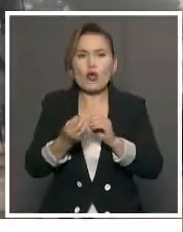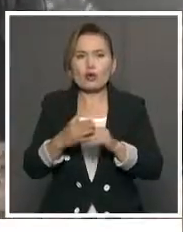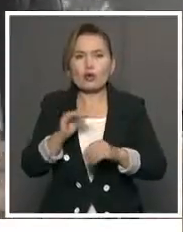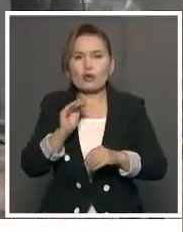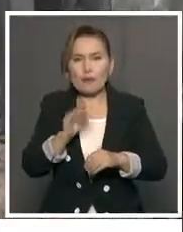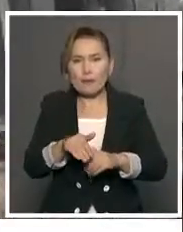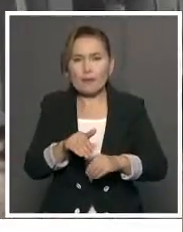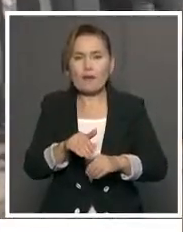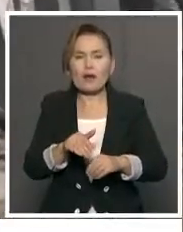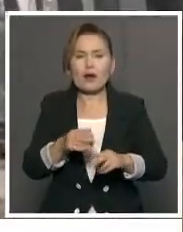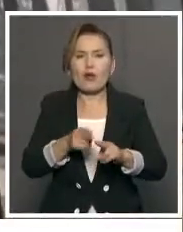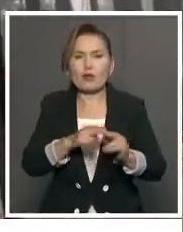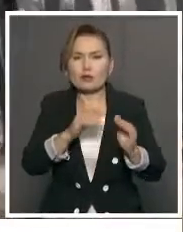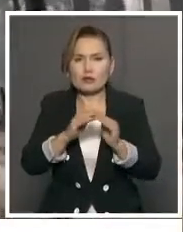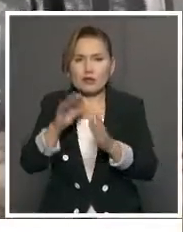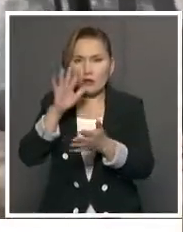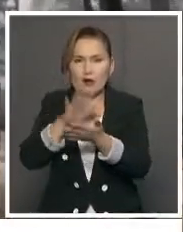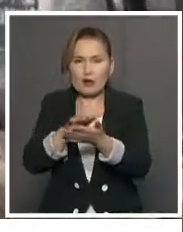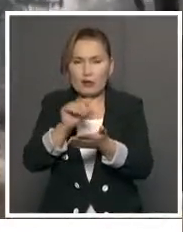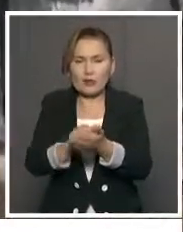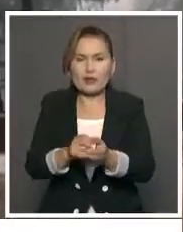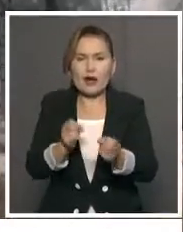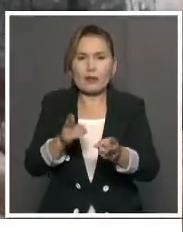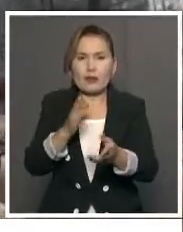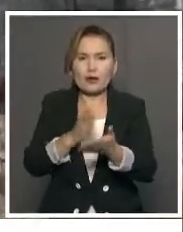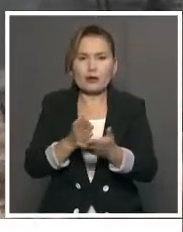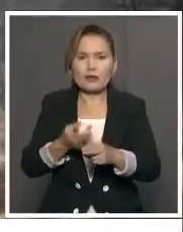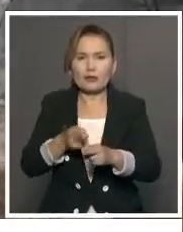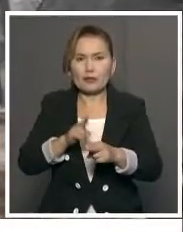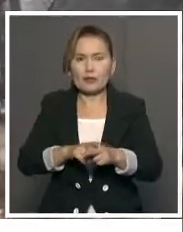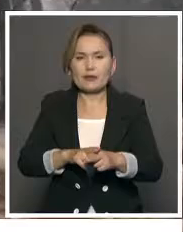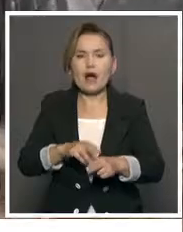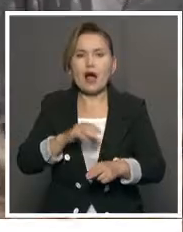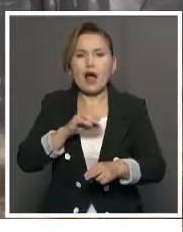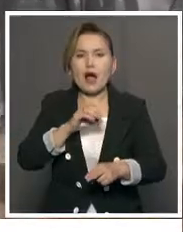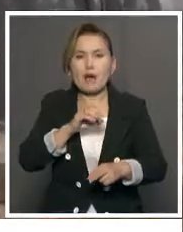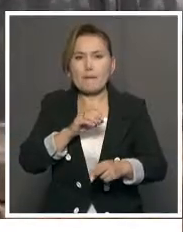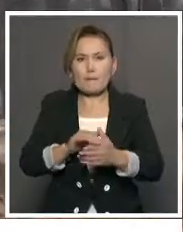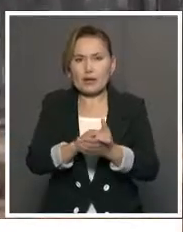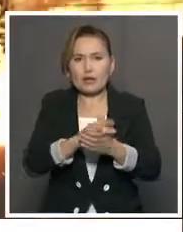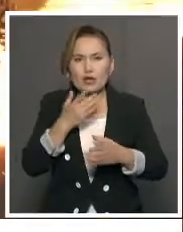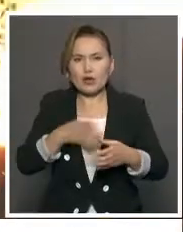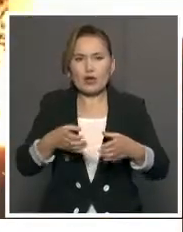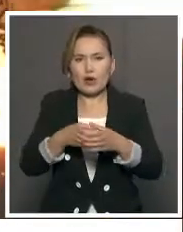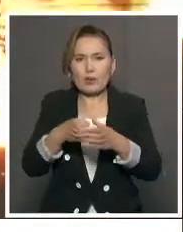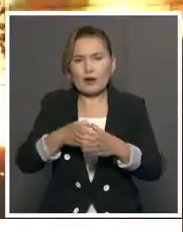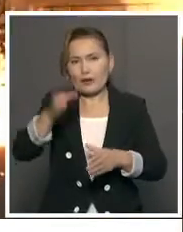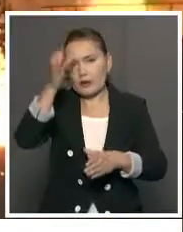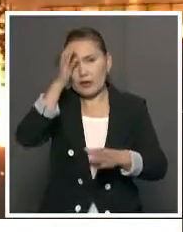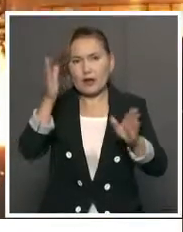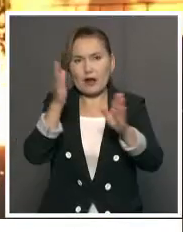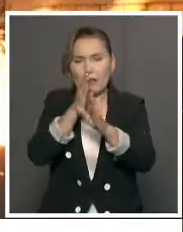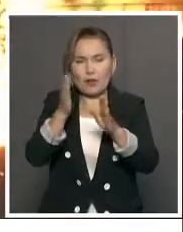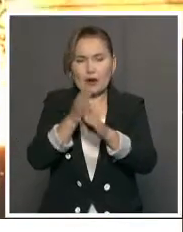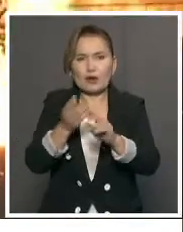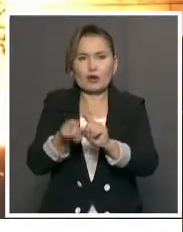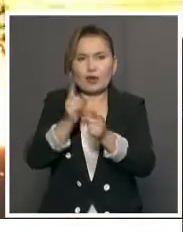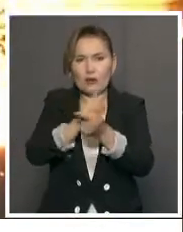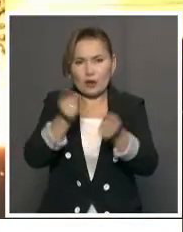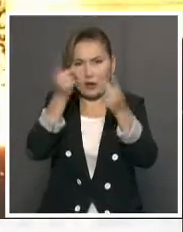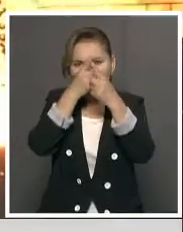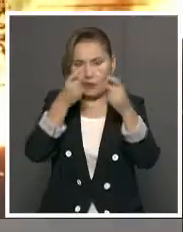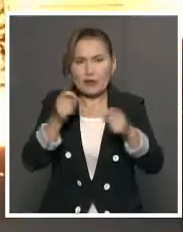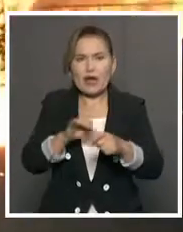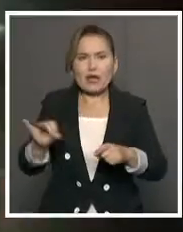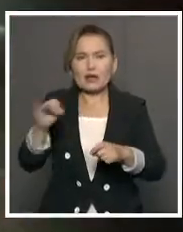мыңдай нысанға өртеніп кету қаупы төніп тұр. Тағы бір айта кететін жайт, Біріккен ұлттар ұйымының ғалымдары климаттың өзгеруіне қатысты тарихи баяндама